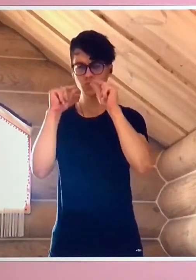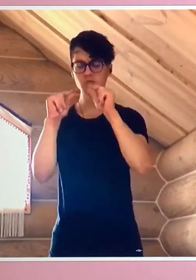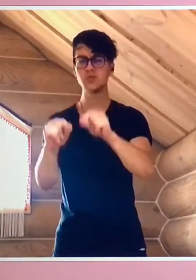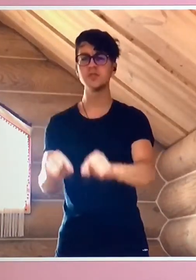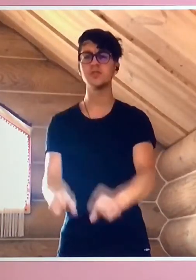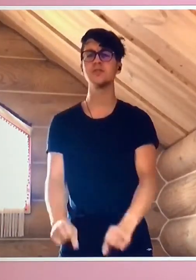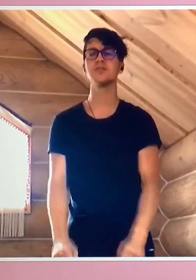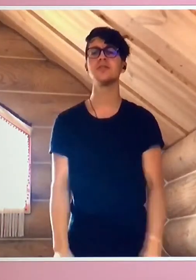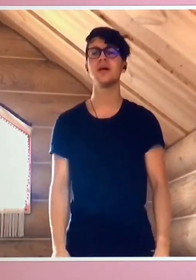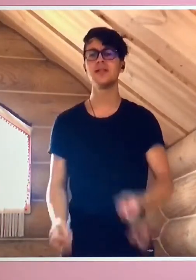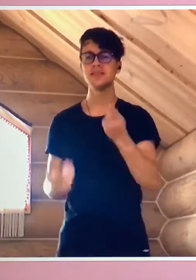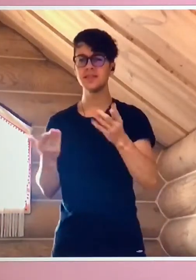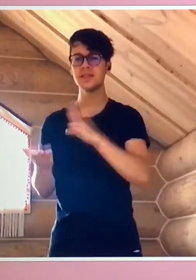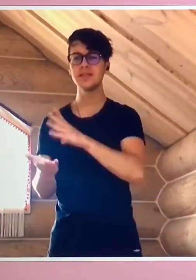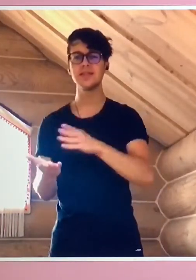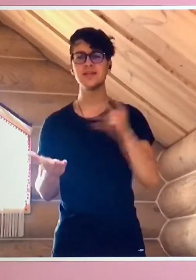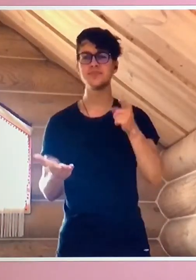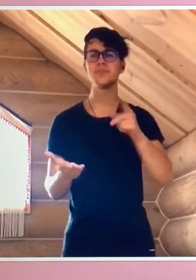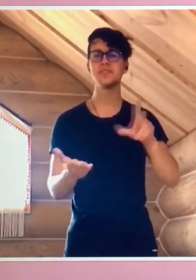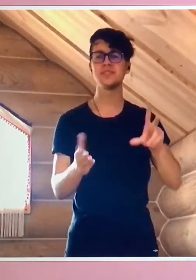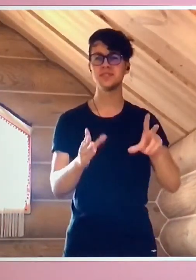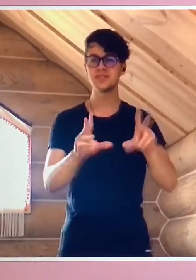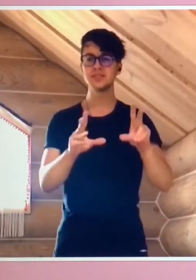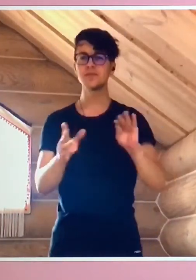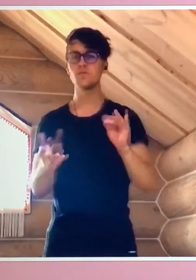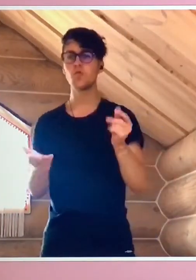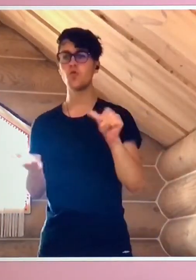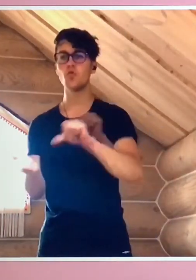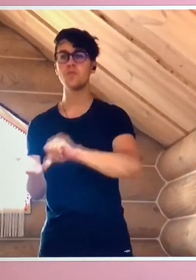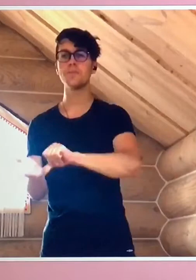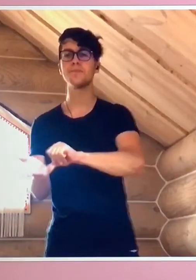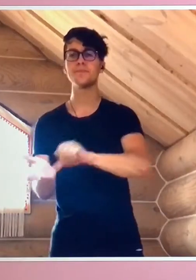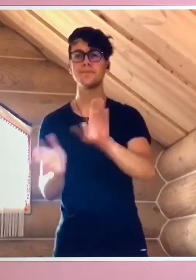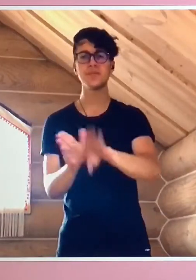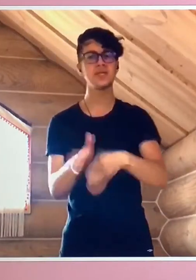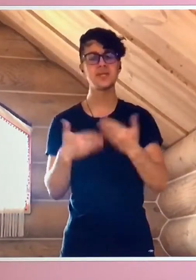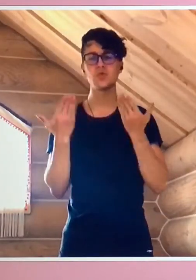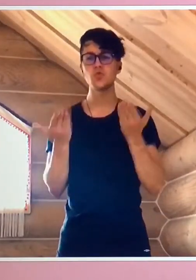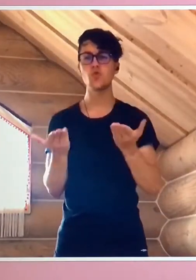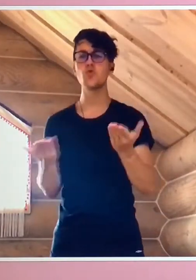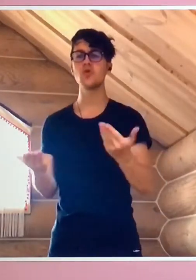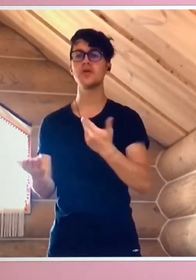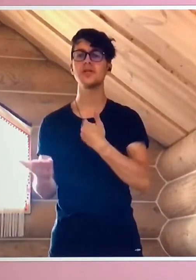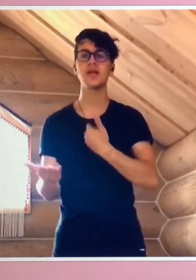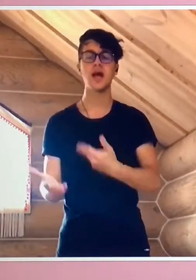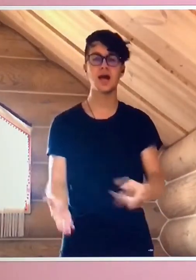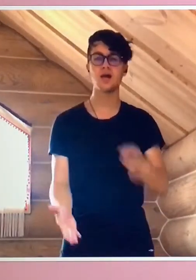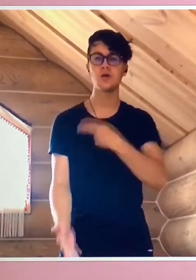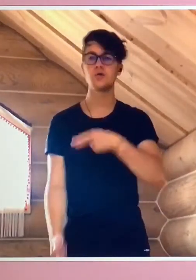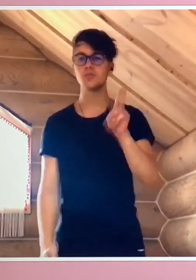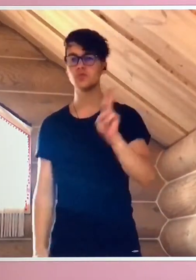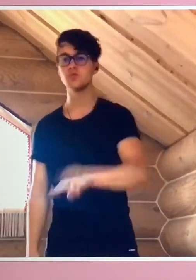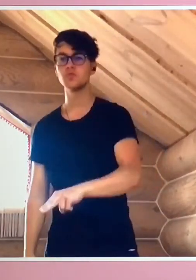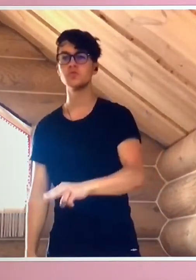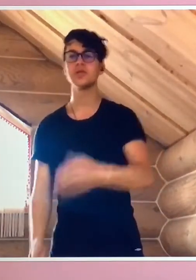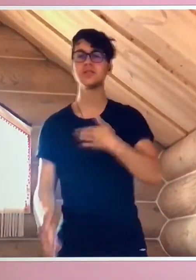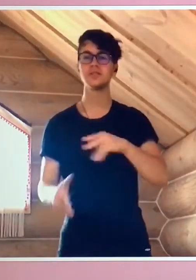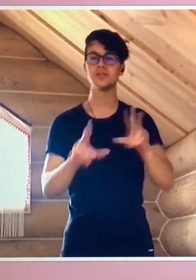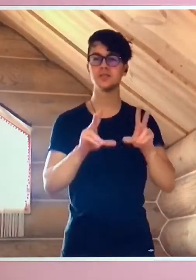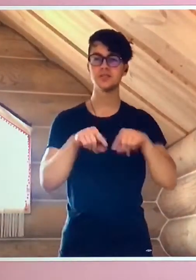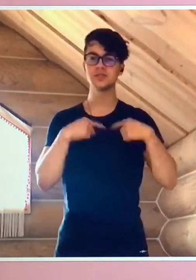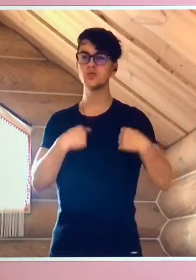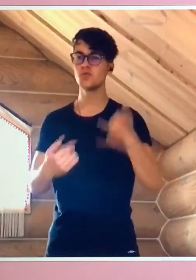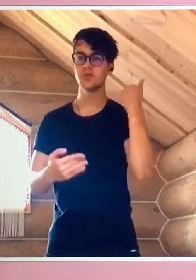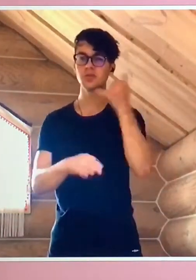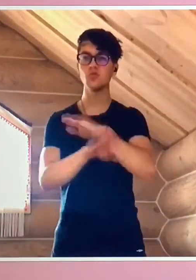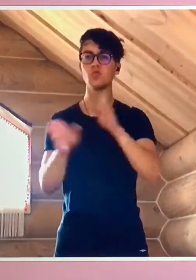теперь уснуть. Ты была тем самым веществом, без которого умру. Мое сердце,